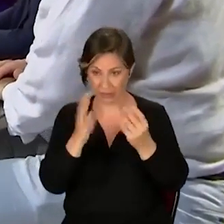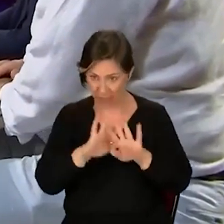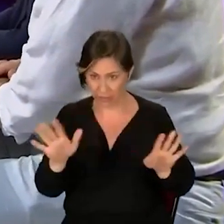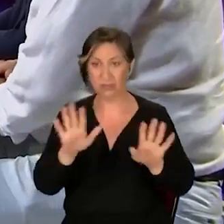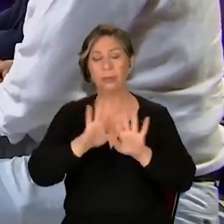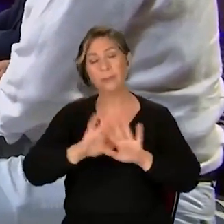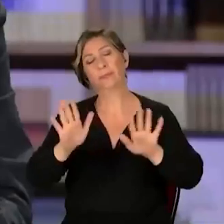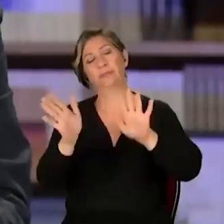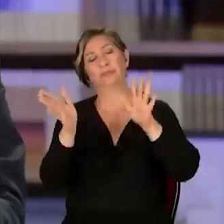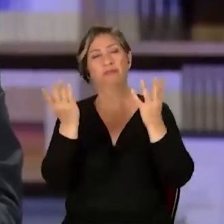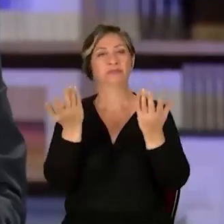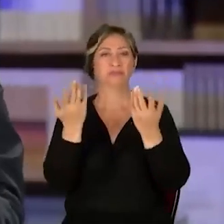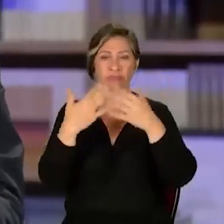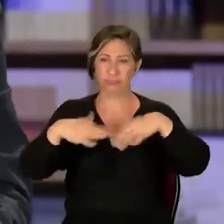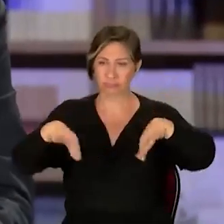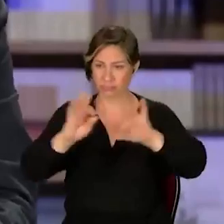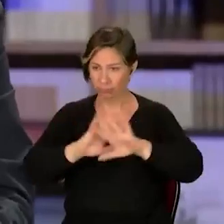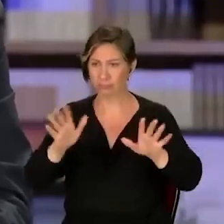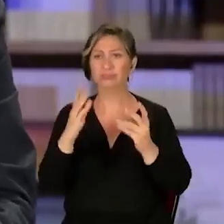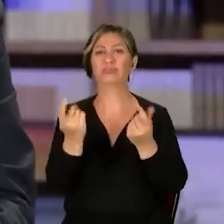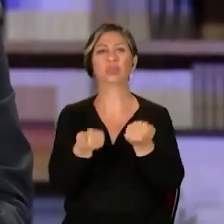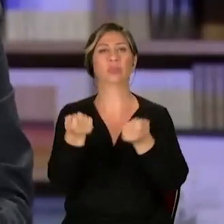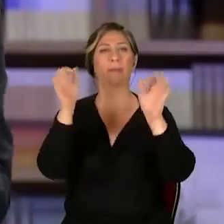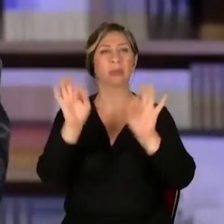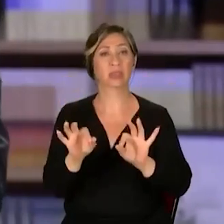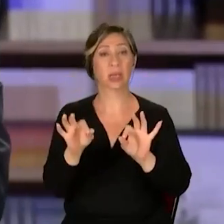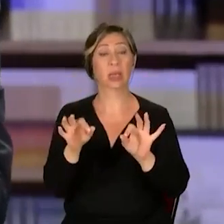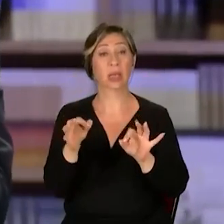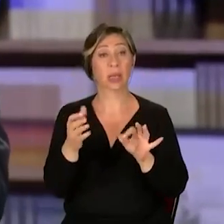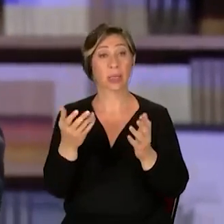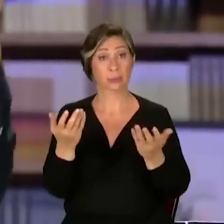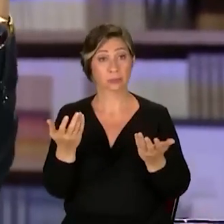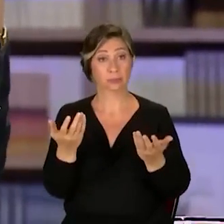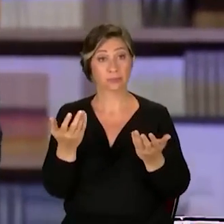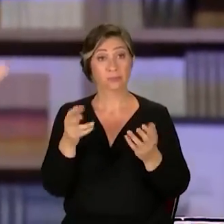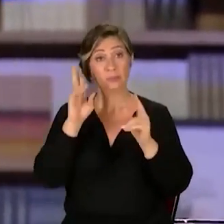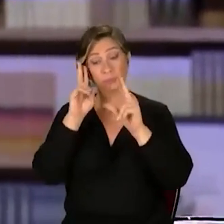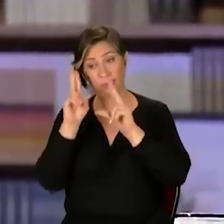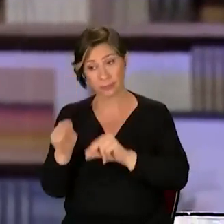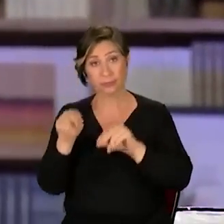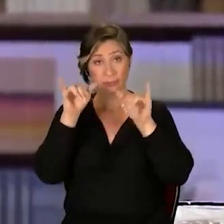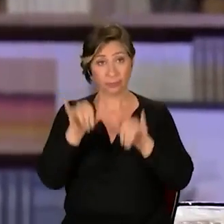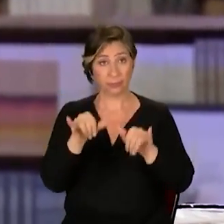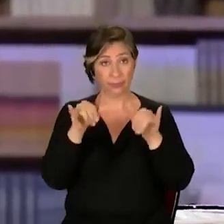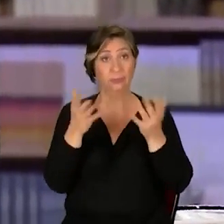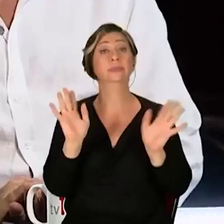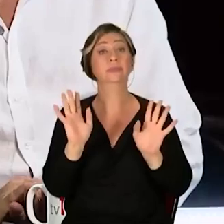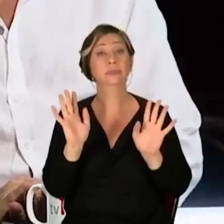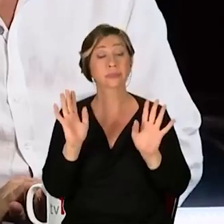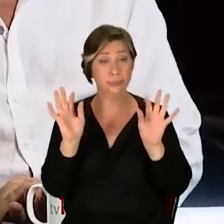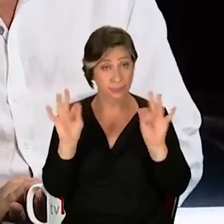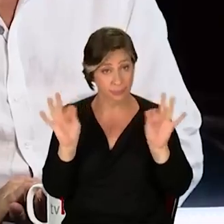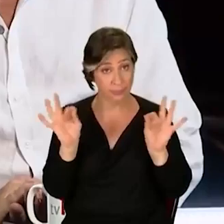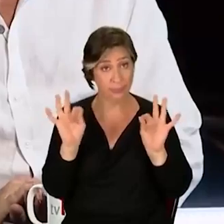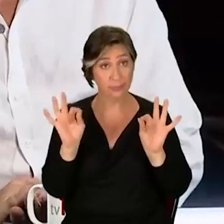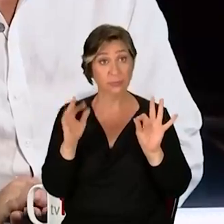bize işte ne halt ettiğini bize pit pit pit pit pit yazardı. Aslında uykuda aynı haltı yemiyor mu bu beyin? Evet. Yapıyor.